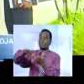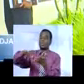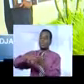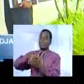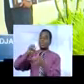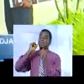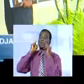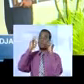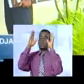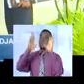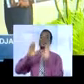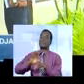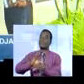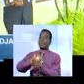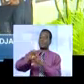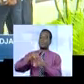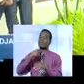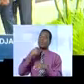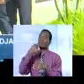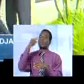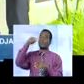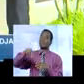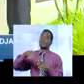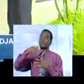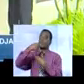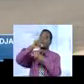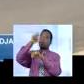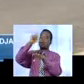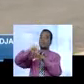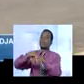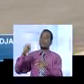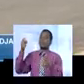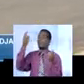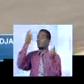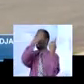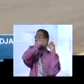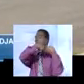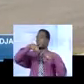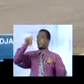ivoiro-camerounaise, faut-il préciser que sa création remonte à